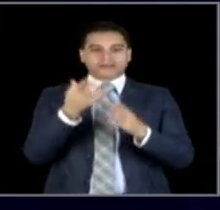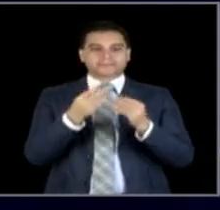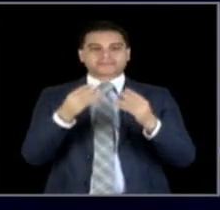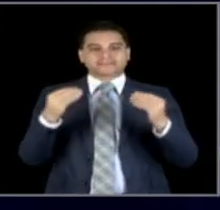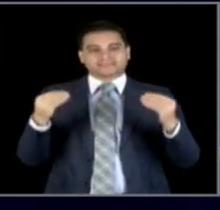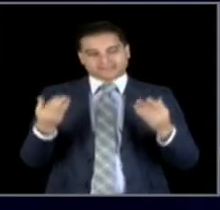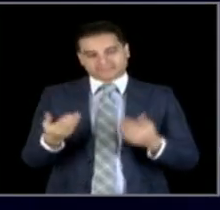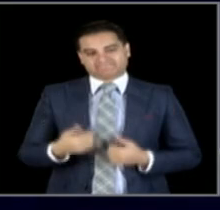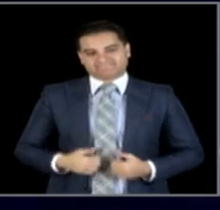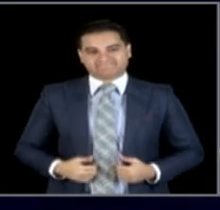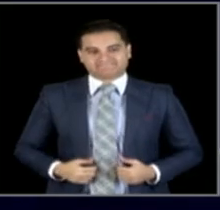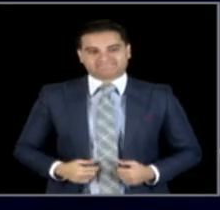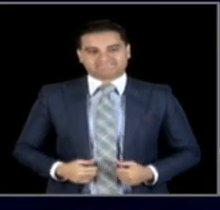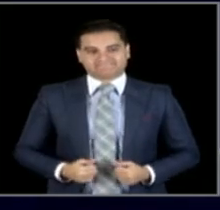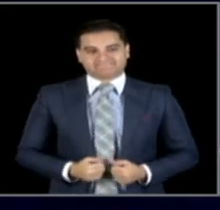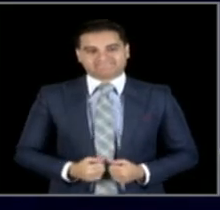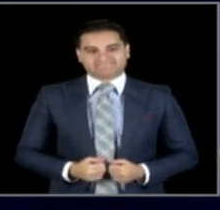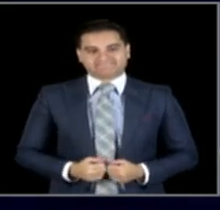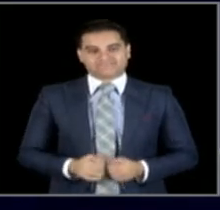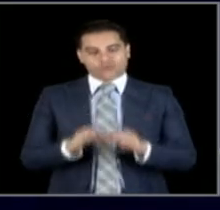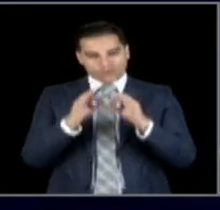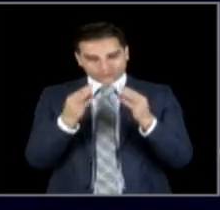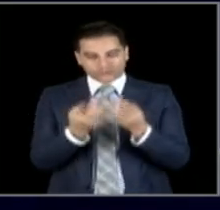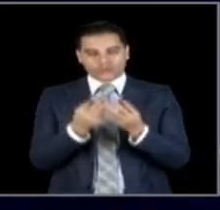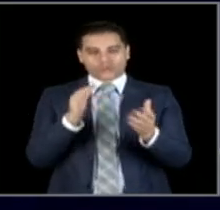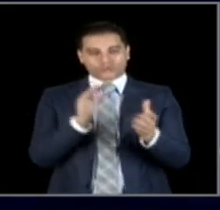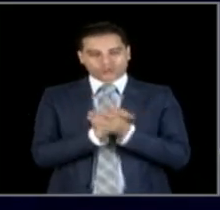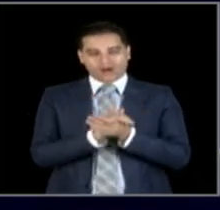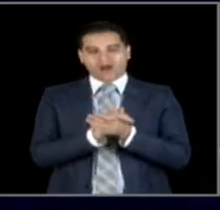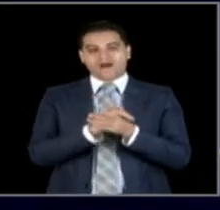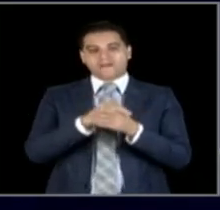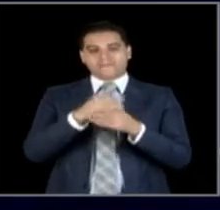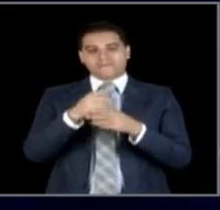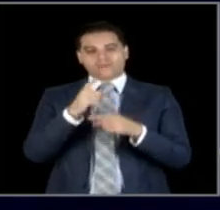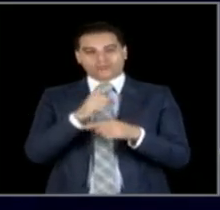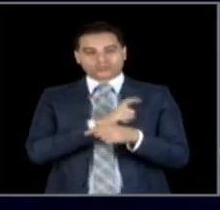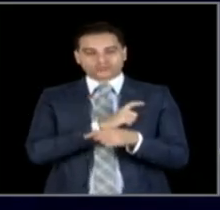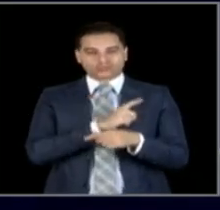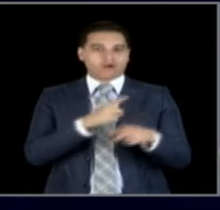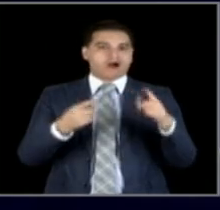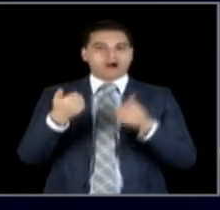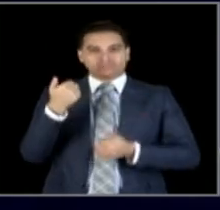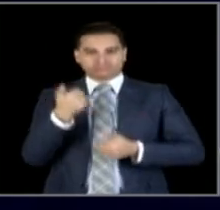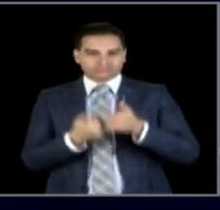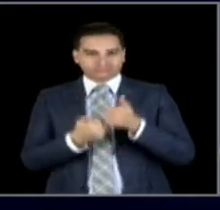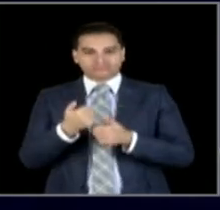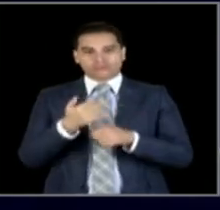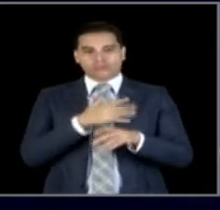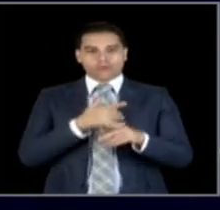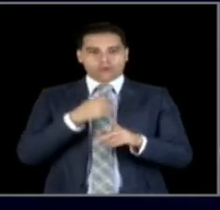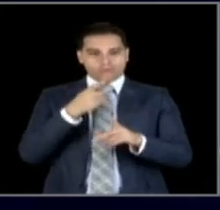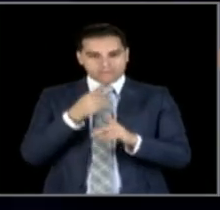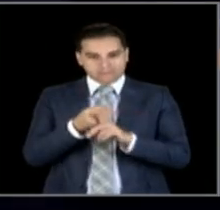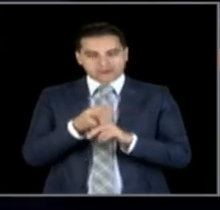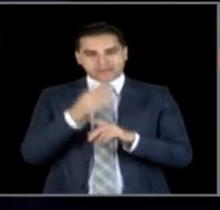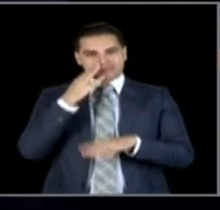بكتير. بالظبط. حب العيله وحب اصحابك وحب المنافسين بتوعك وحب ليك